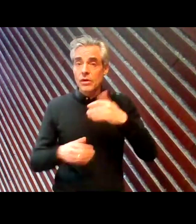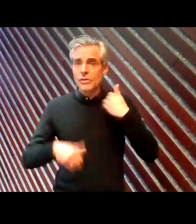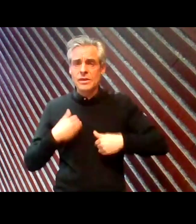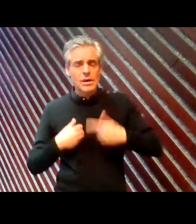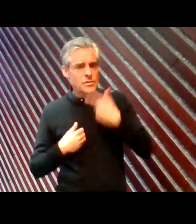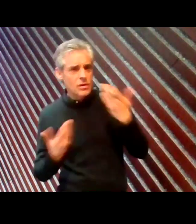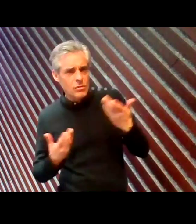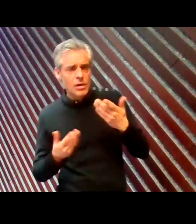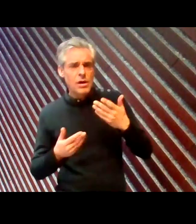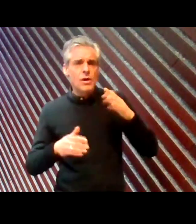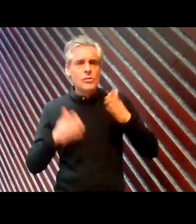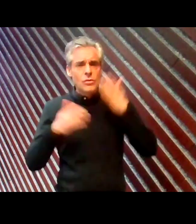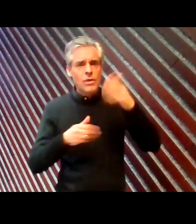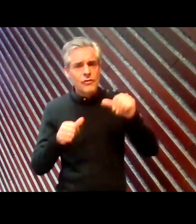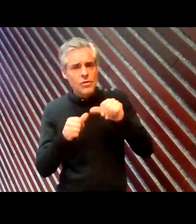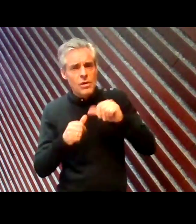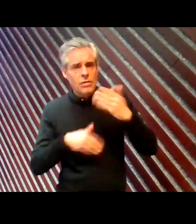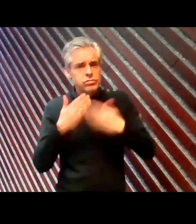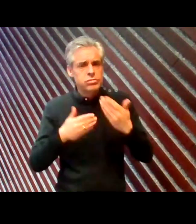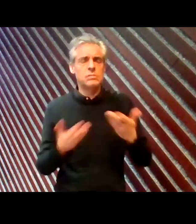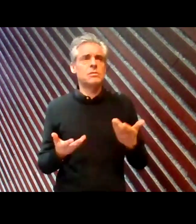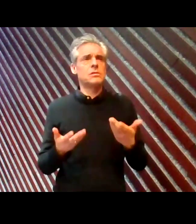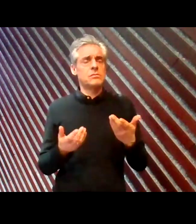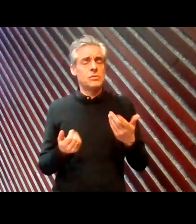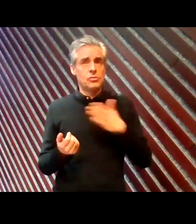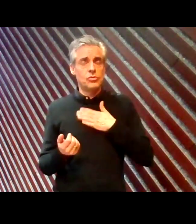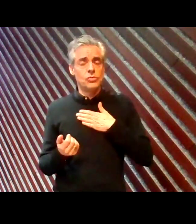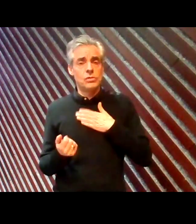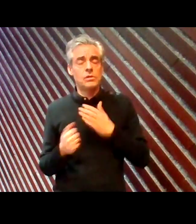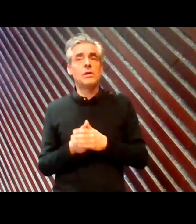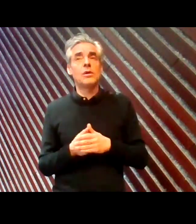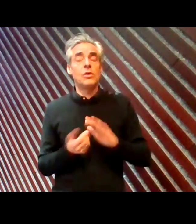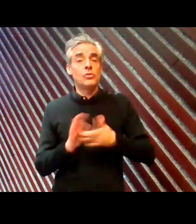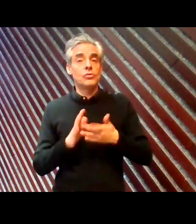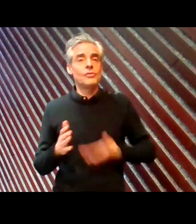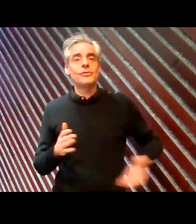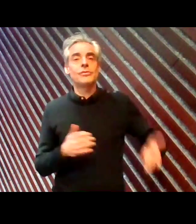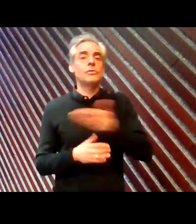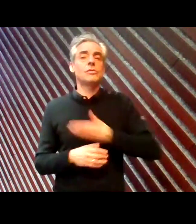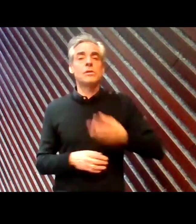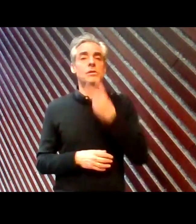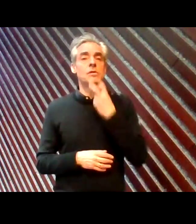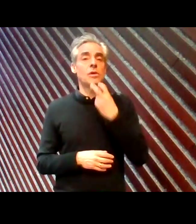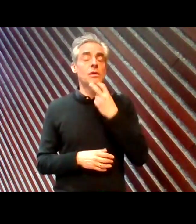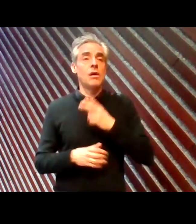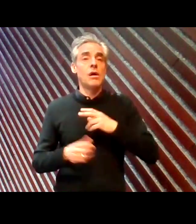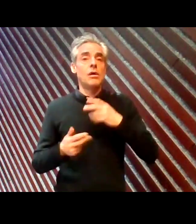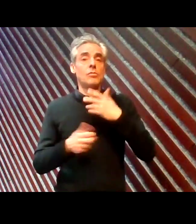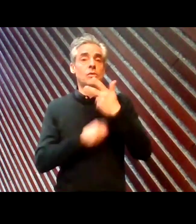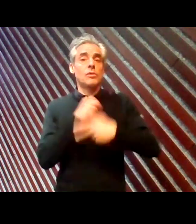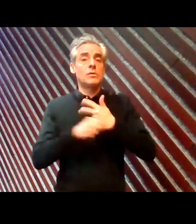ce que vous voulez faire pour demain que nous tous acteurs des trois